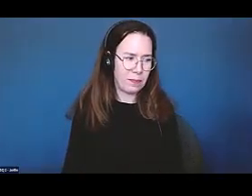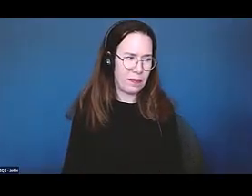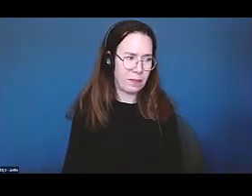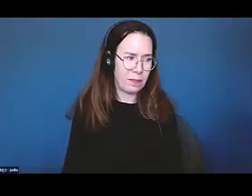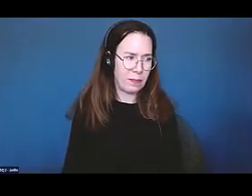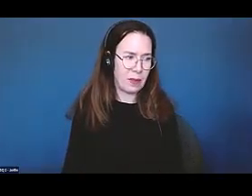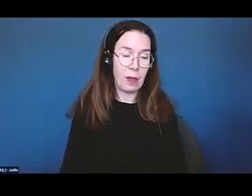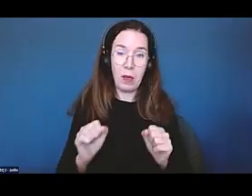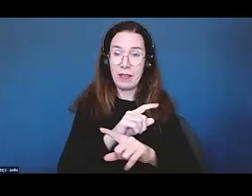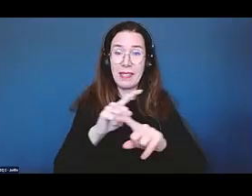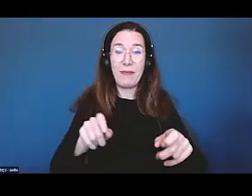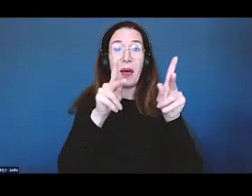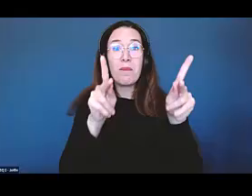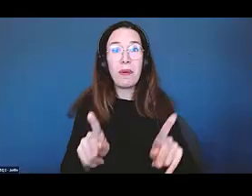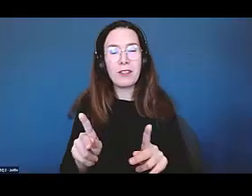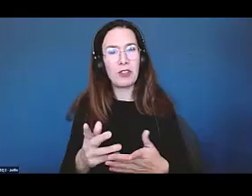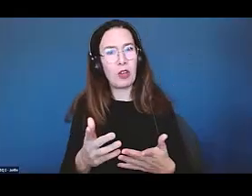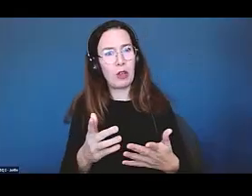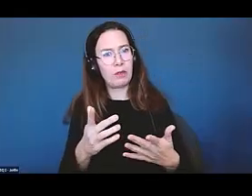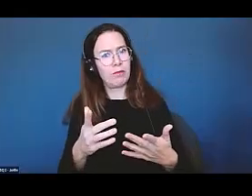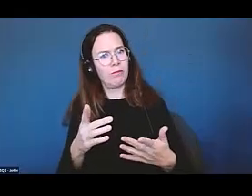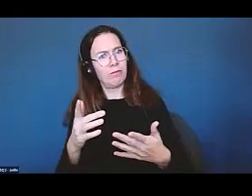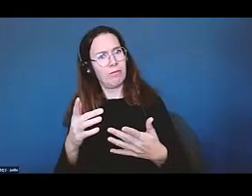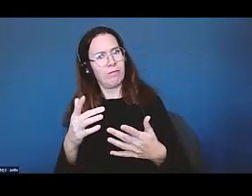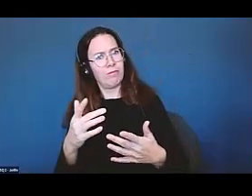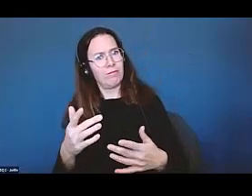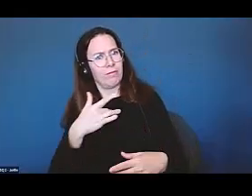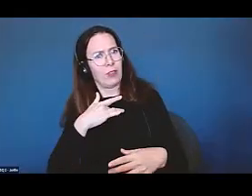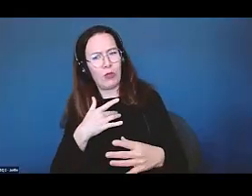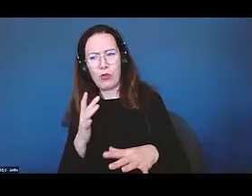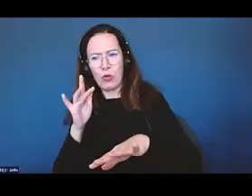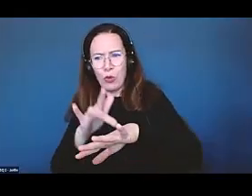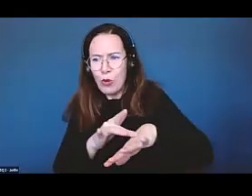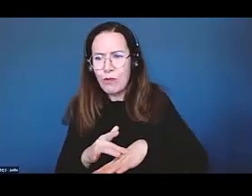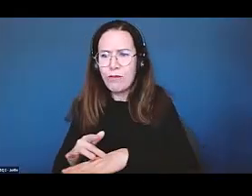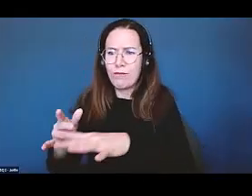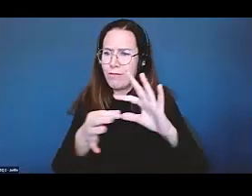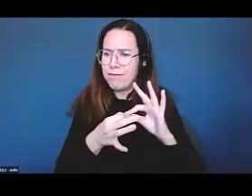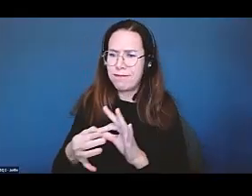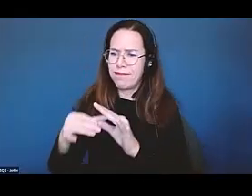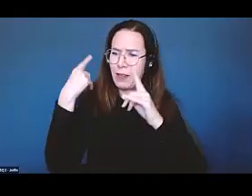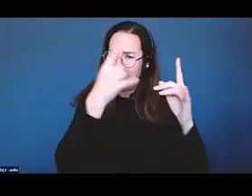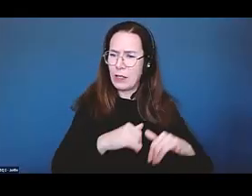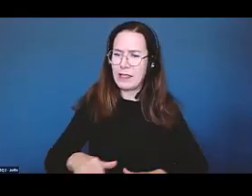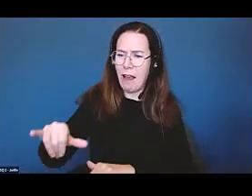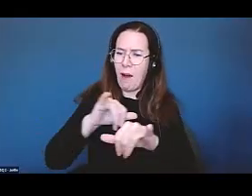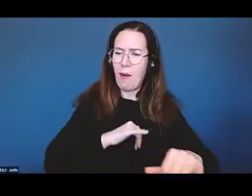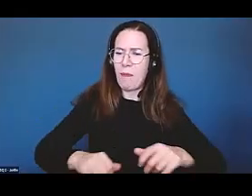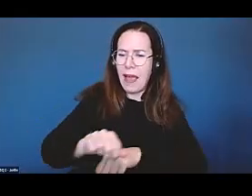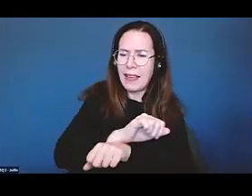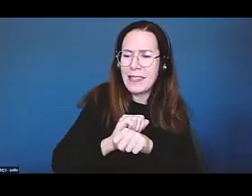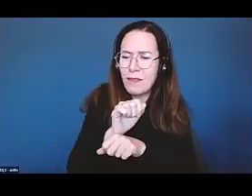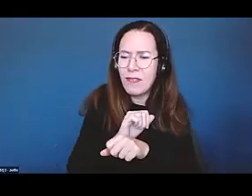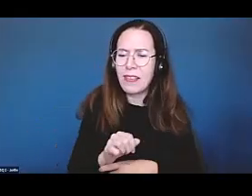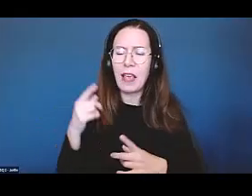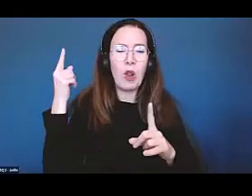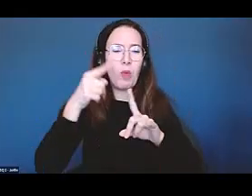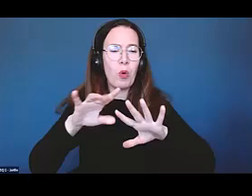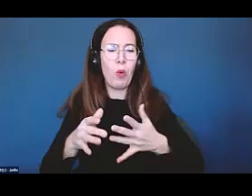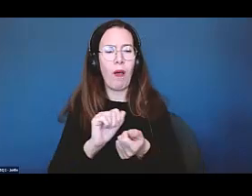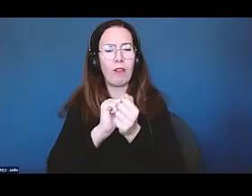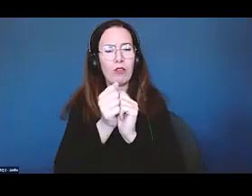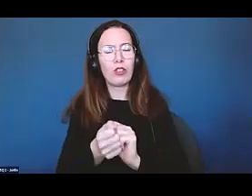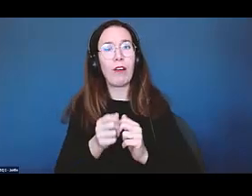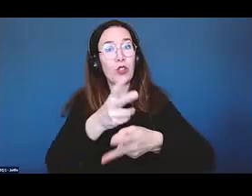d'atteindre, de toucher différentes personnes qui peut-être ont des activités similaires aux nôtres pour essayer de changer